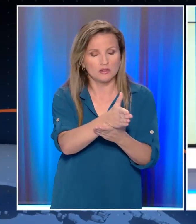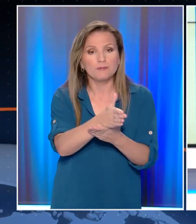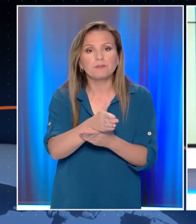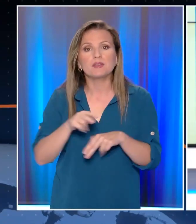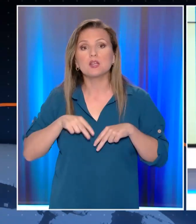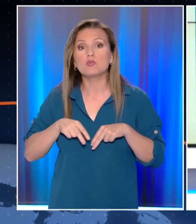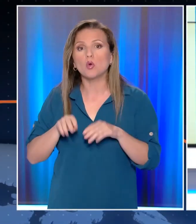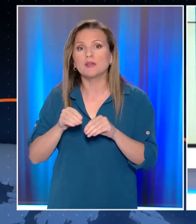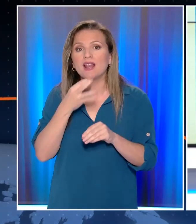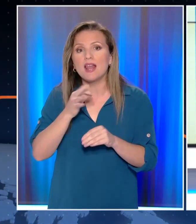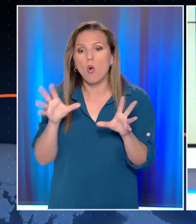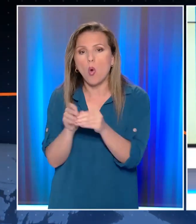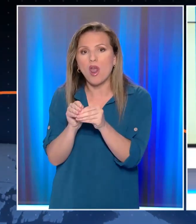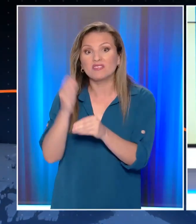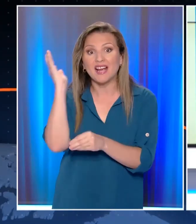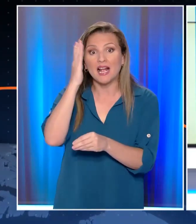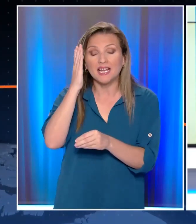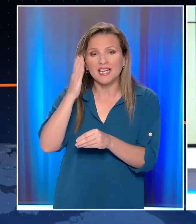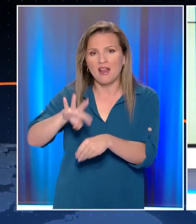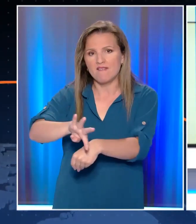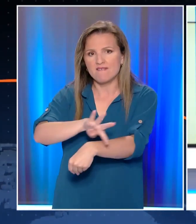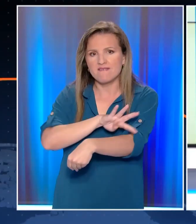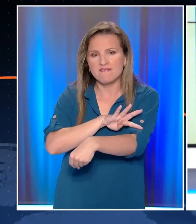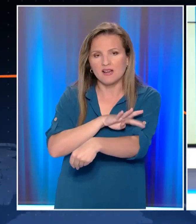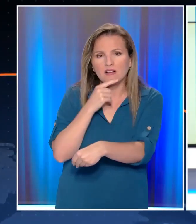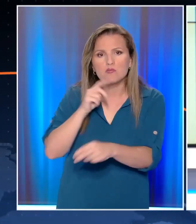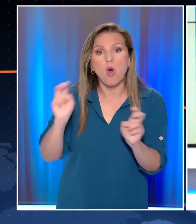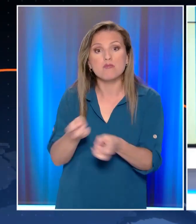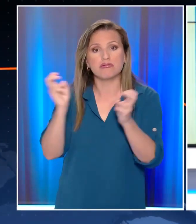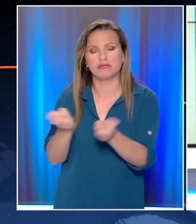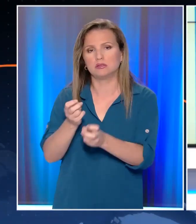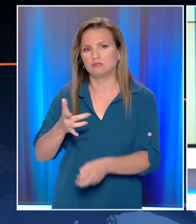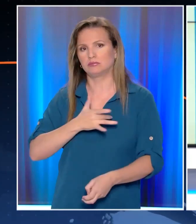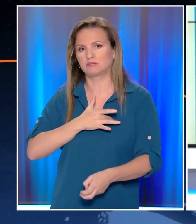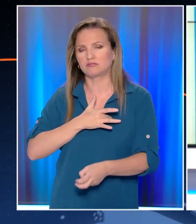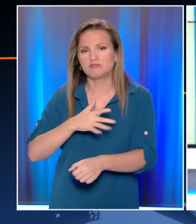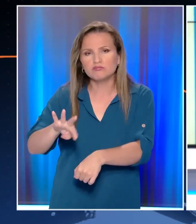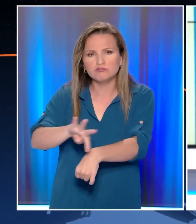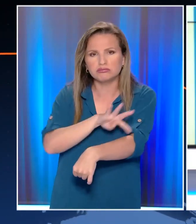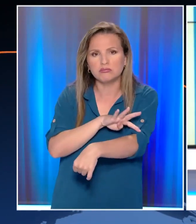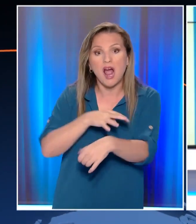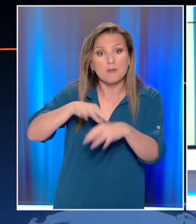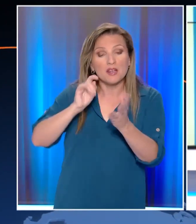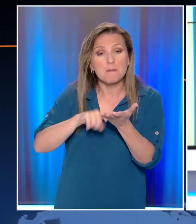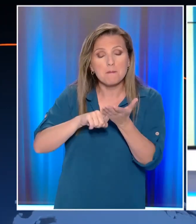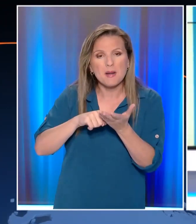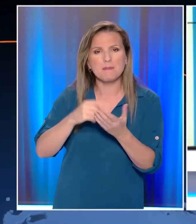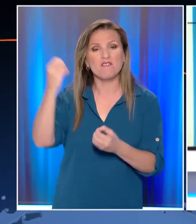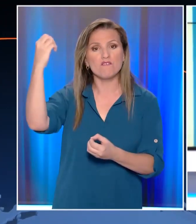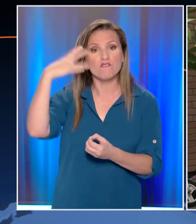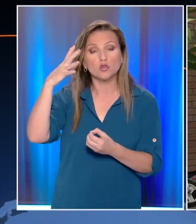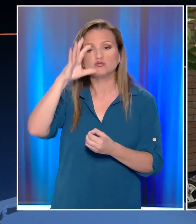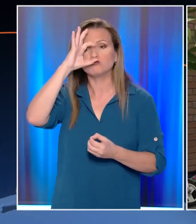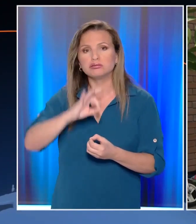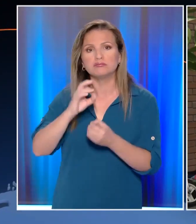πραγματικά ανατριχιαστικές οι καταγγελίες που βλέπουν το φως της δημοσιότητας. Έχουμε πει την πρώτη στιγμή πρέπει να χυθεί άπλετο